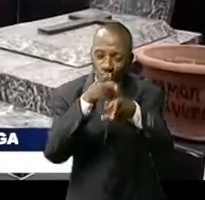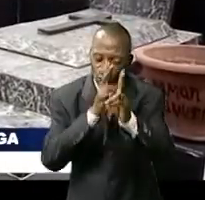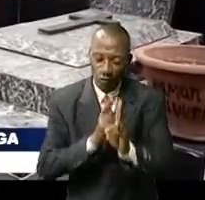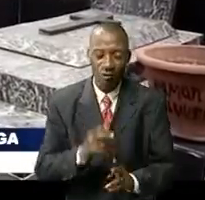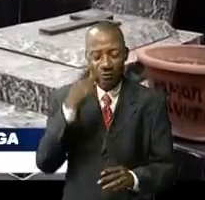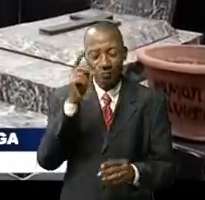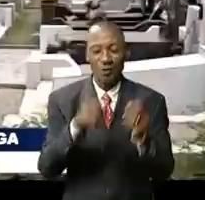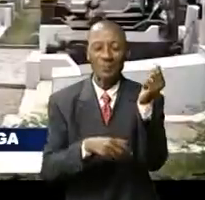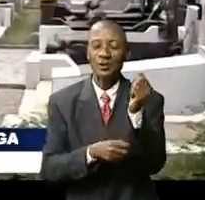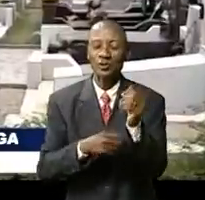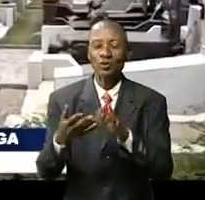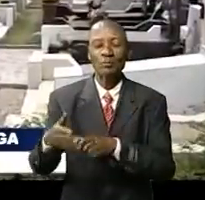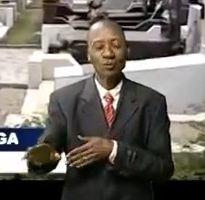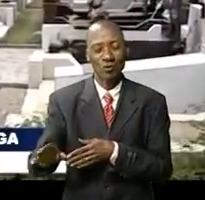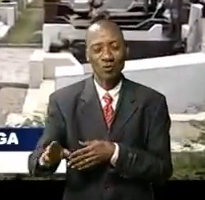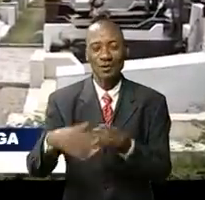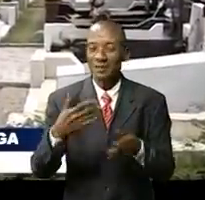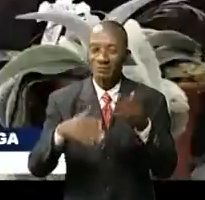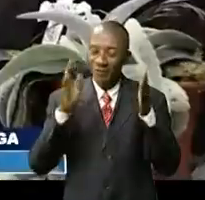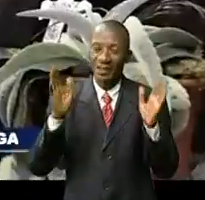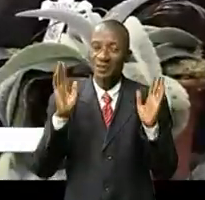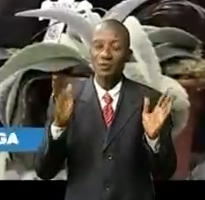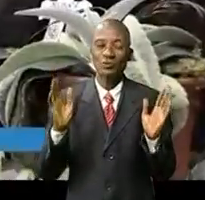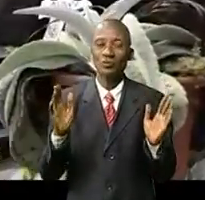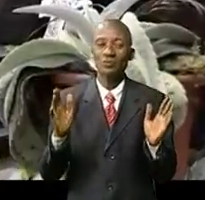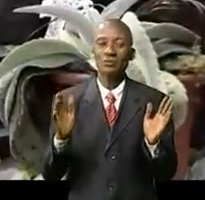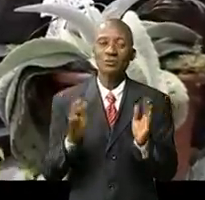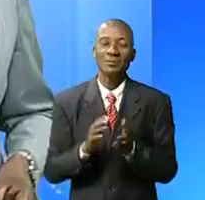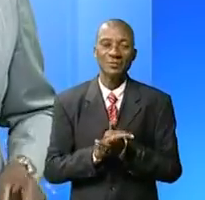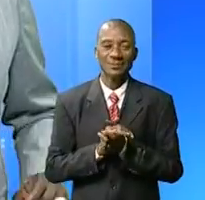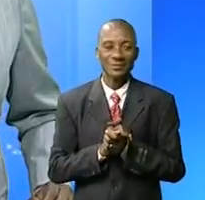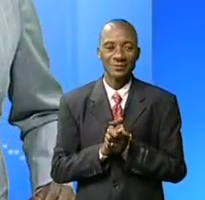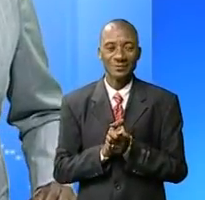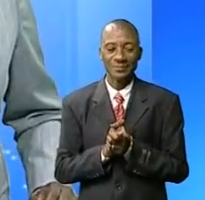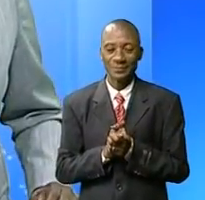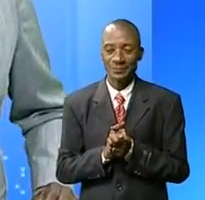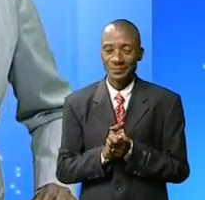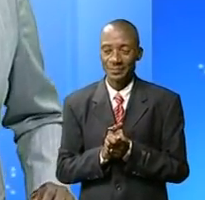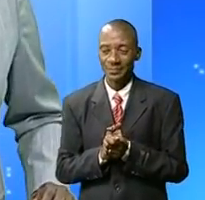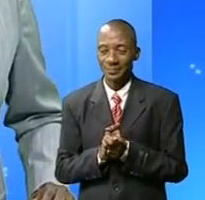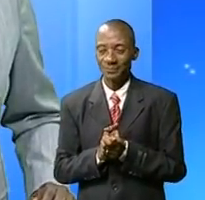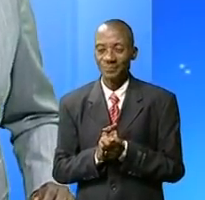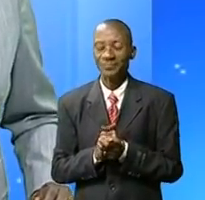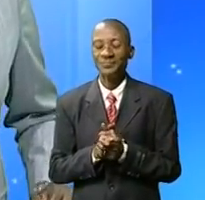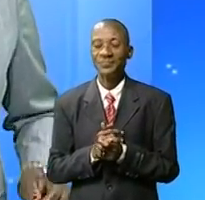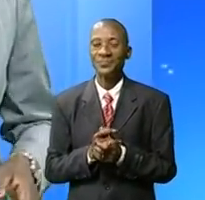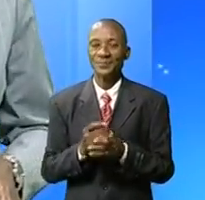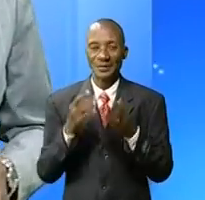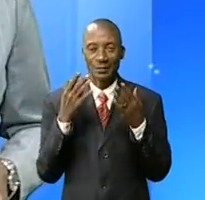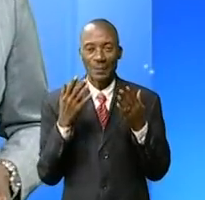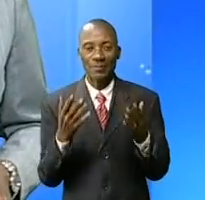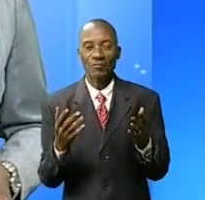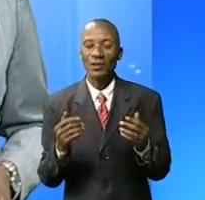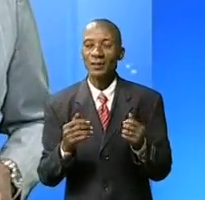faut donc y penser et adopter un comportement digne. C'était un reportage de Constance Mananga. Et puis